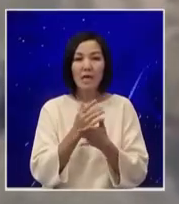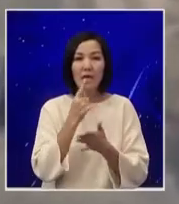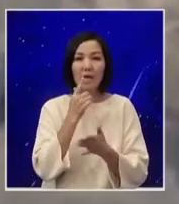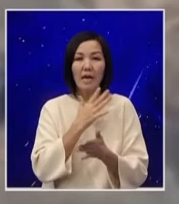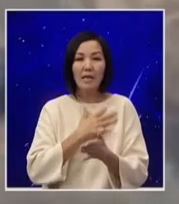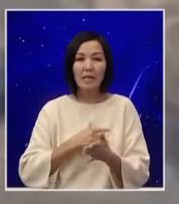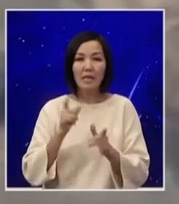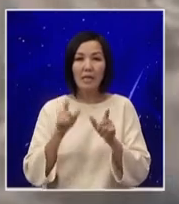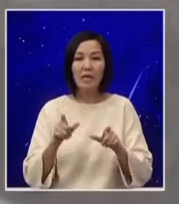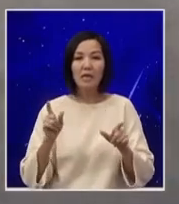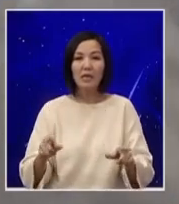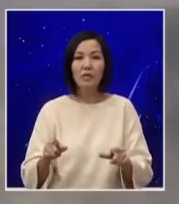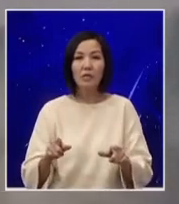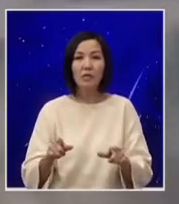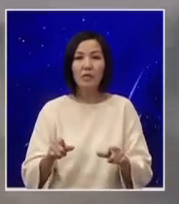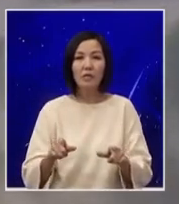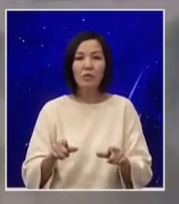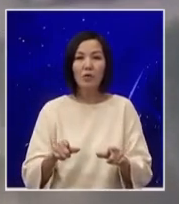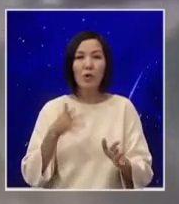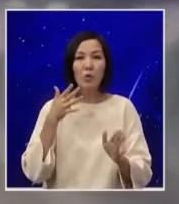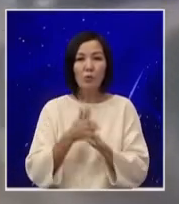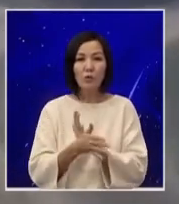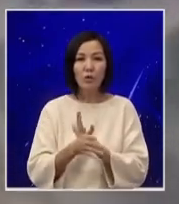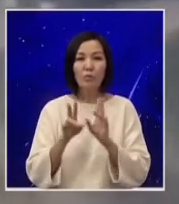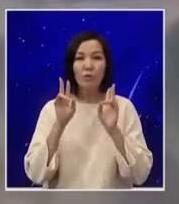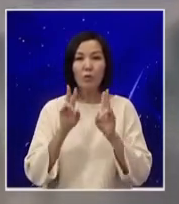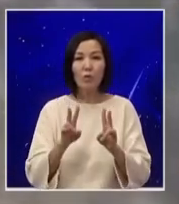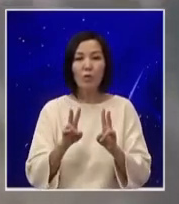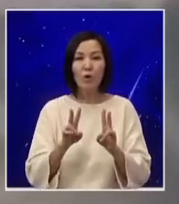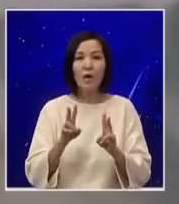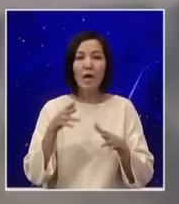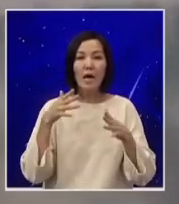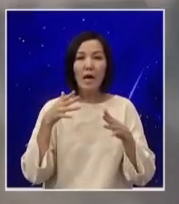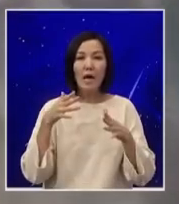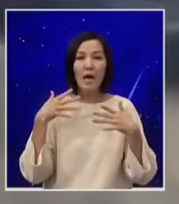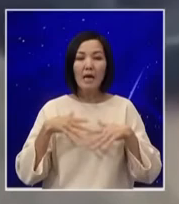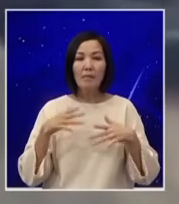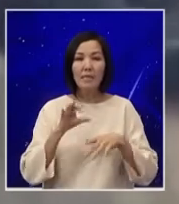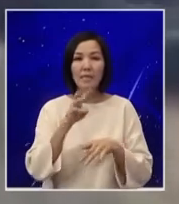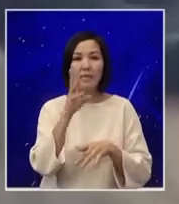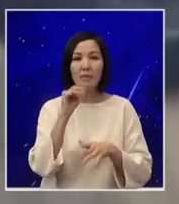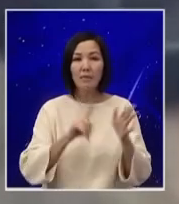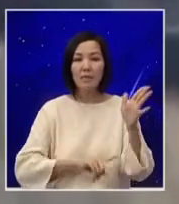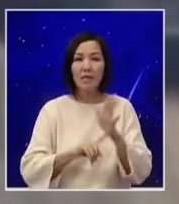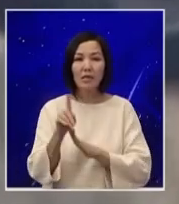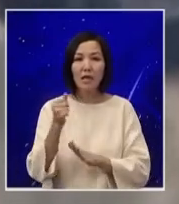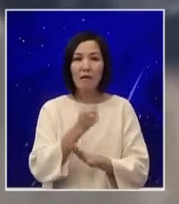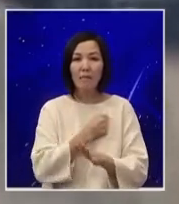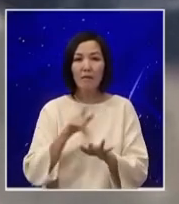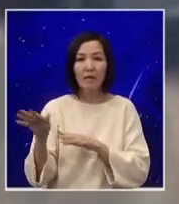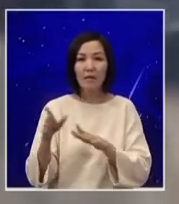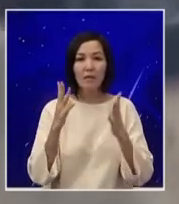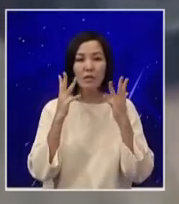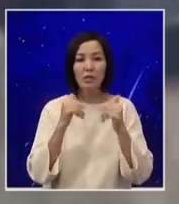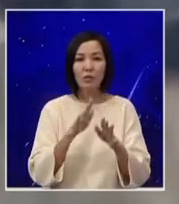раненые гражданской инфраструктуре нанесен ущерб по данным армянских сми сначала ведения боевых действий число погибших